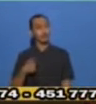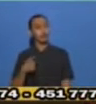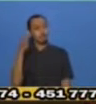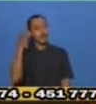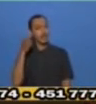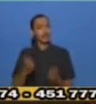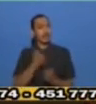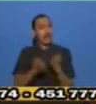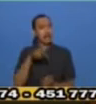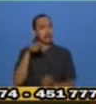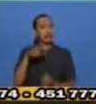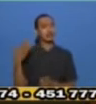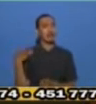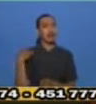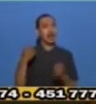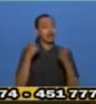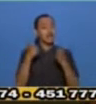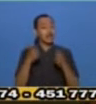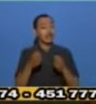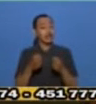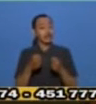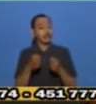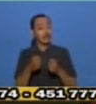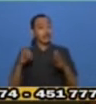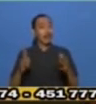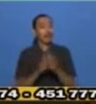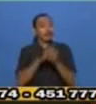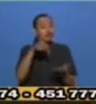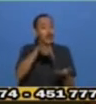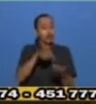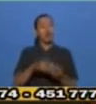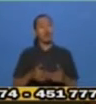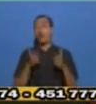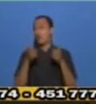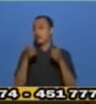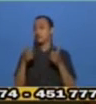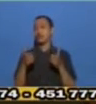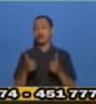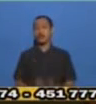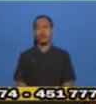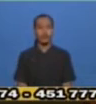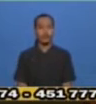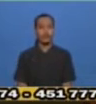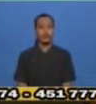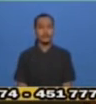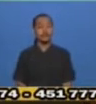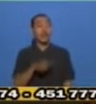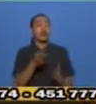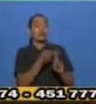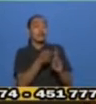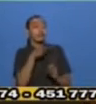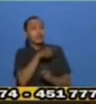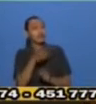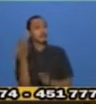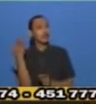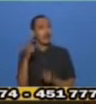menurut saya. Dan ini baik bisa direplikasi di tempat-tempat yang lain. Tidak hanya yang diinisiasi oleh PKK dan Bu Nuning